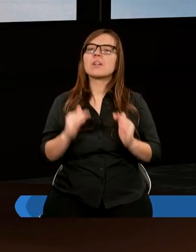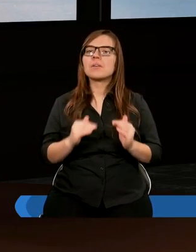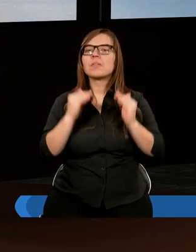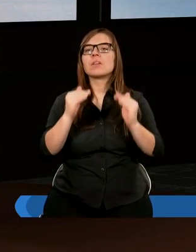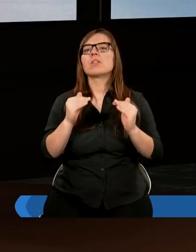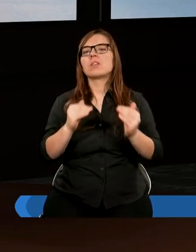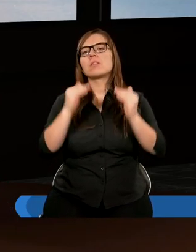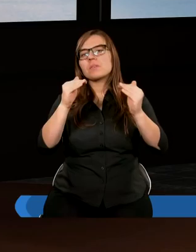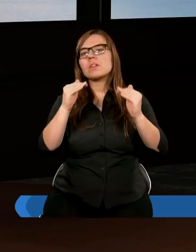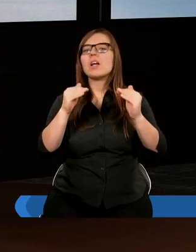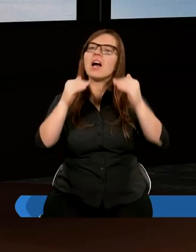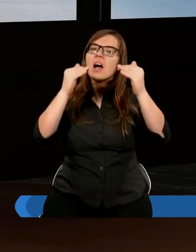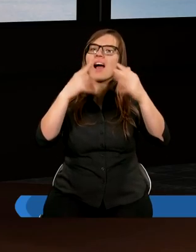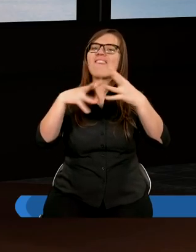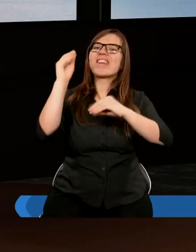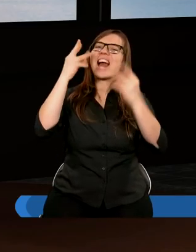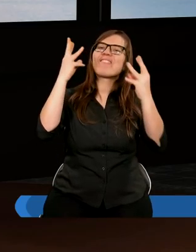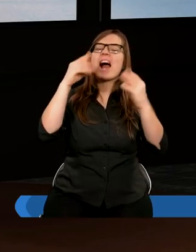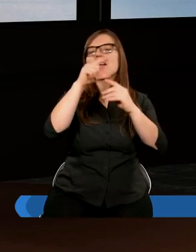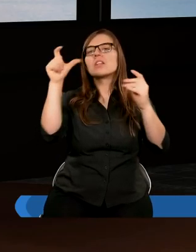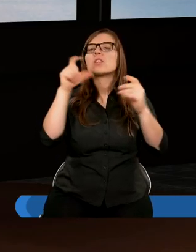tych spraw ziemskich